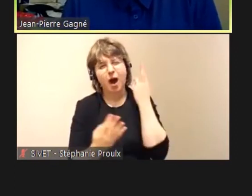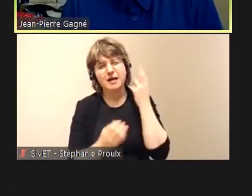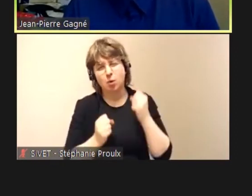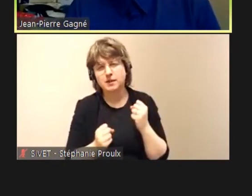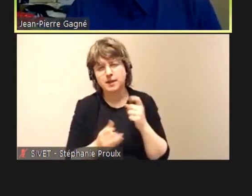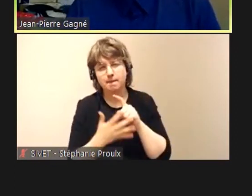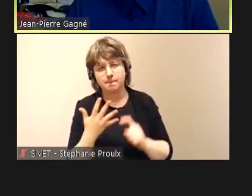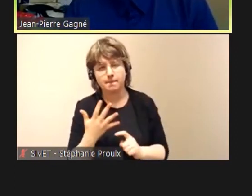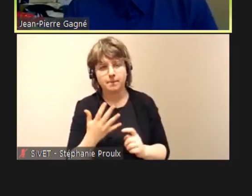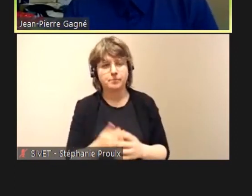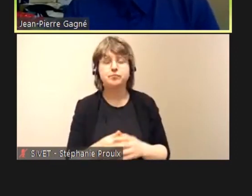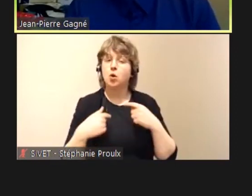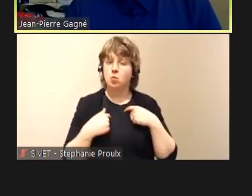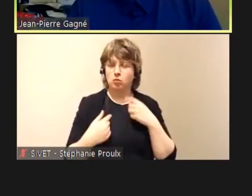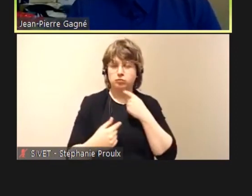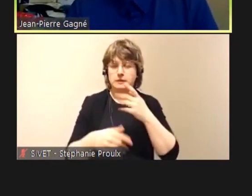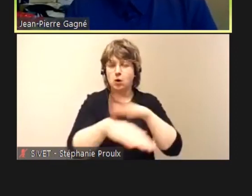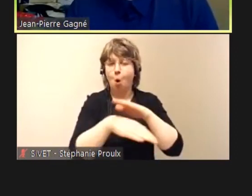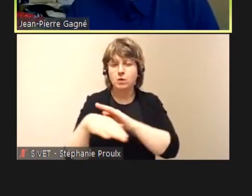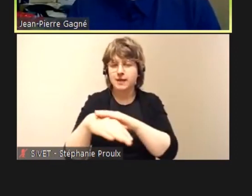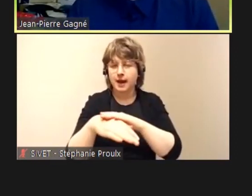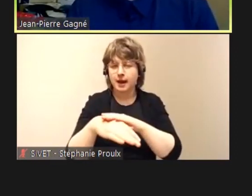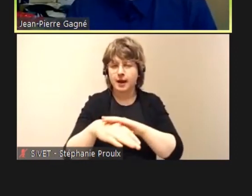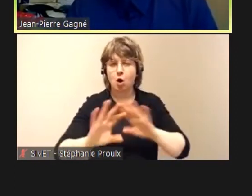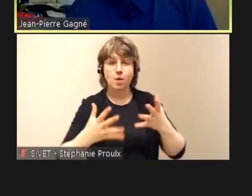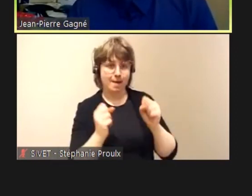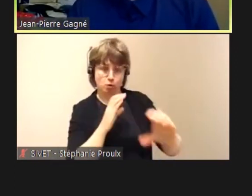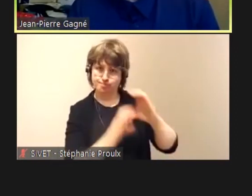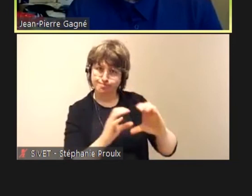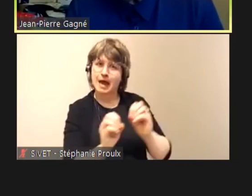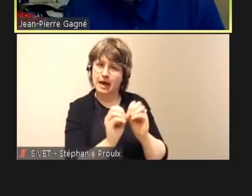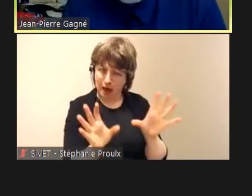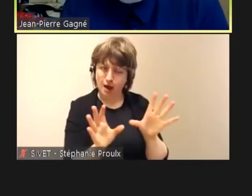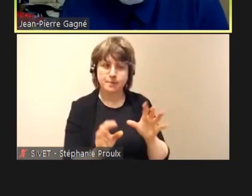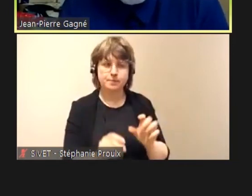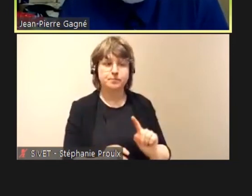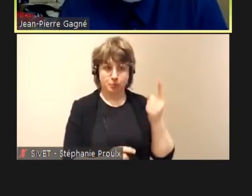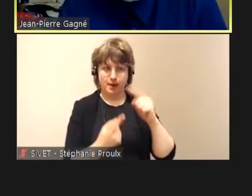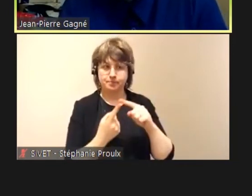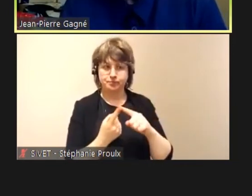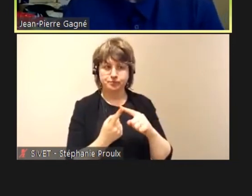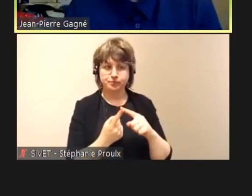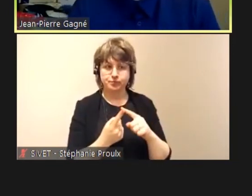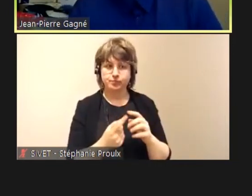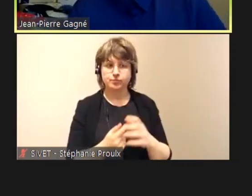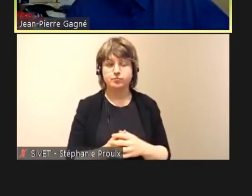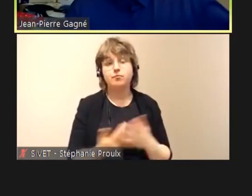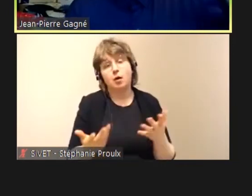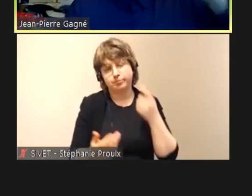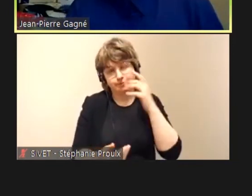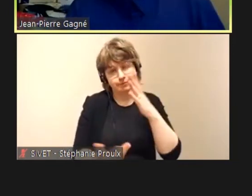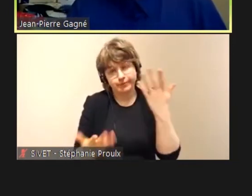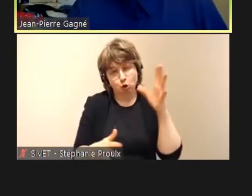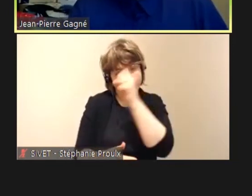donner quelques conseils pour faciliter la compréhension. Et la première, vous allez vous en douter,